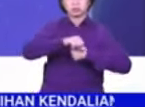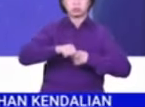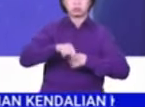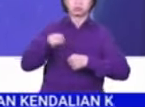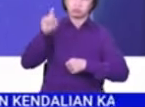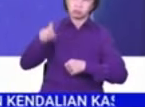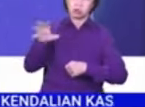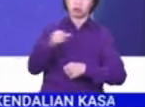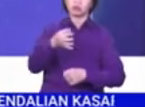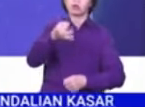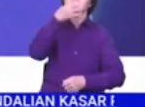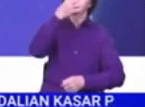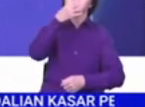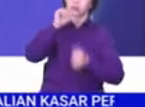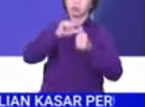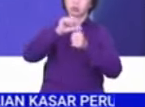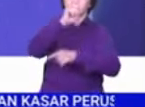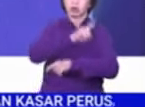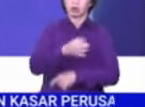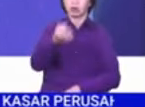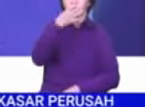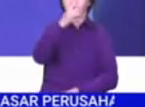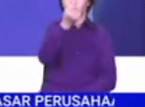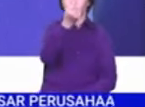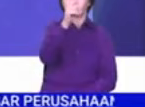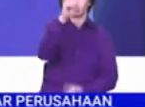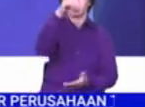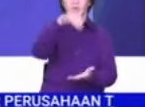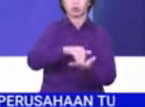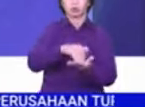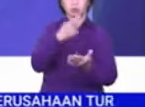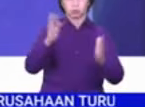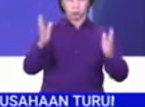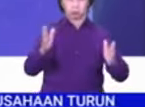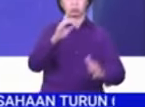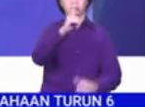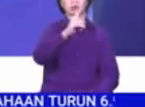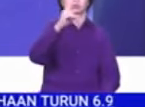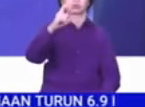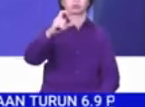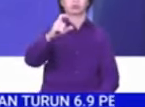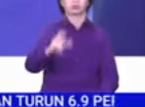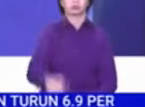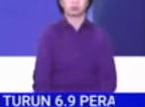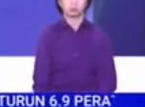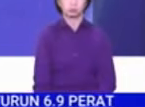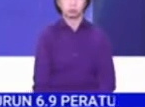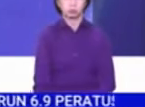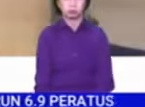dan dia perlu mengambil obat setiap hari yang menelan kos 1000 Ringgit bagi tempo sebulan